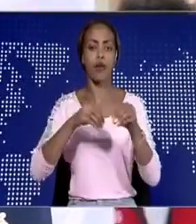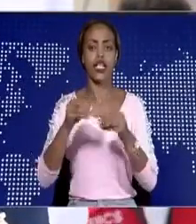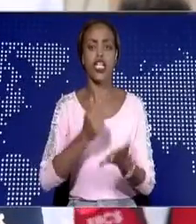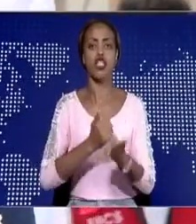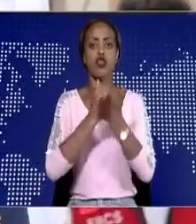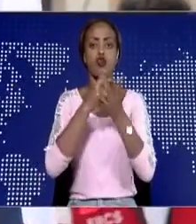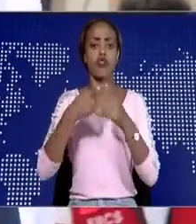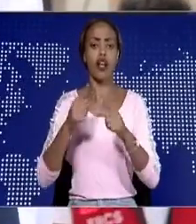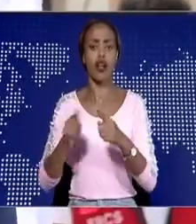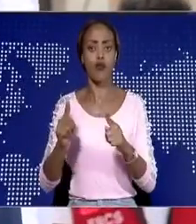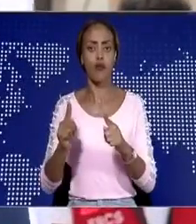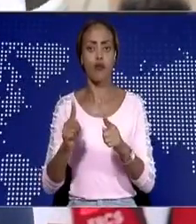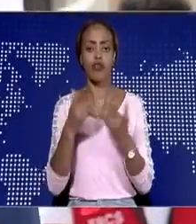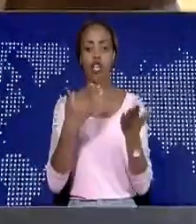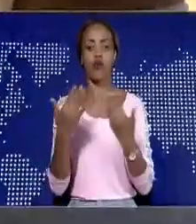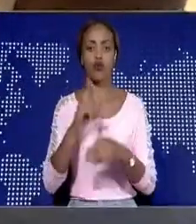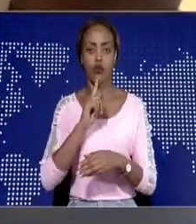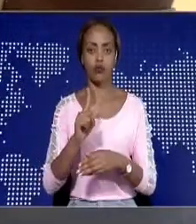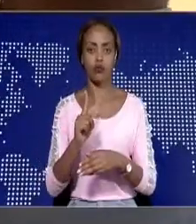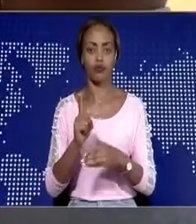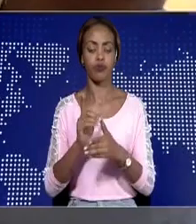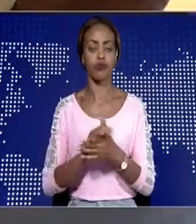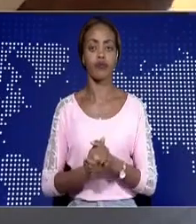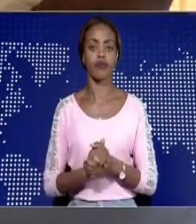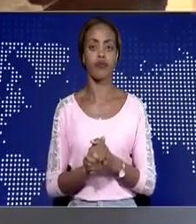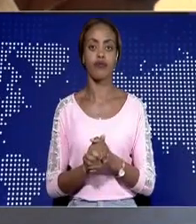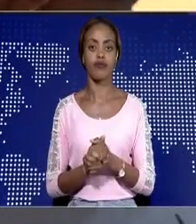زحجزو استفال عليهم ناوتيو